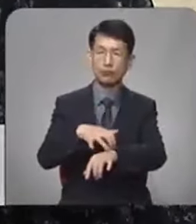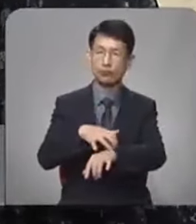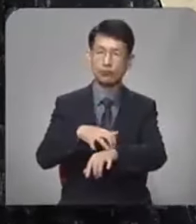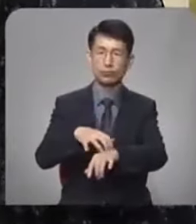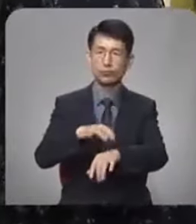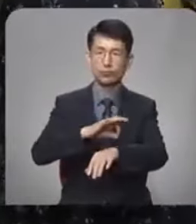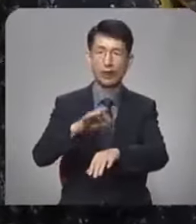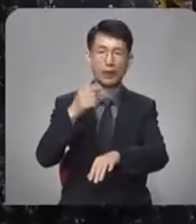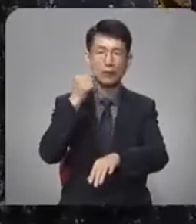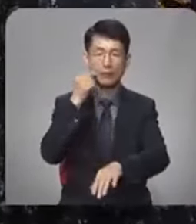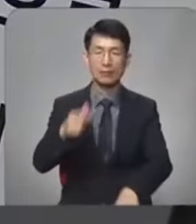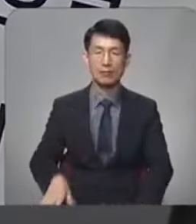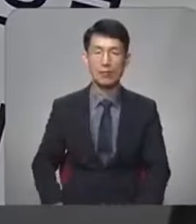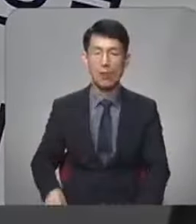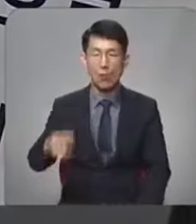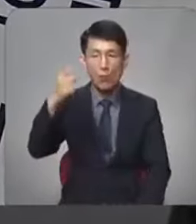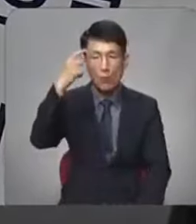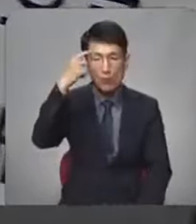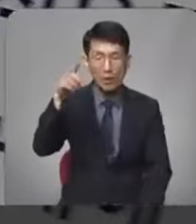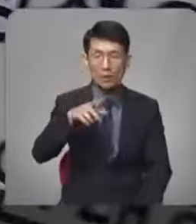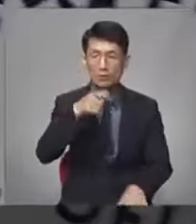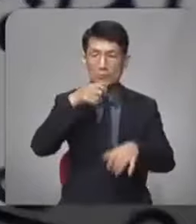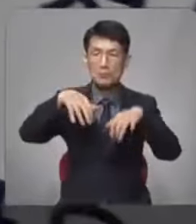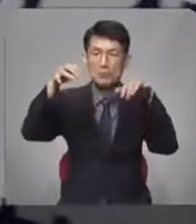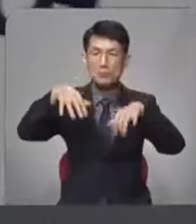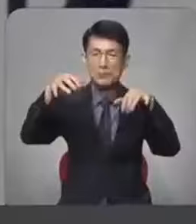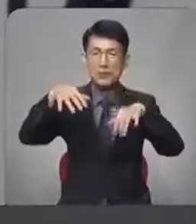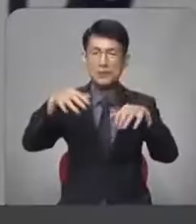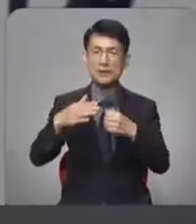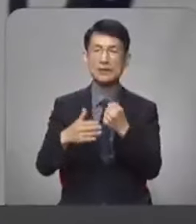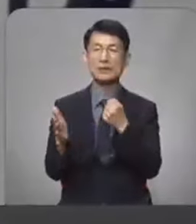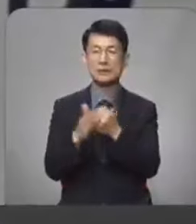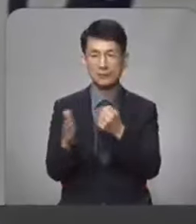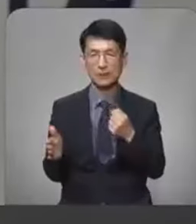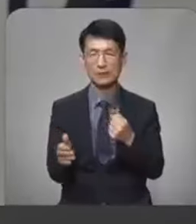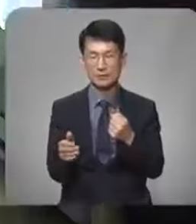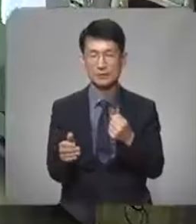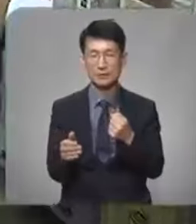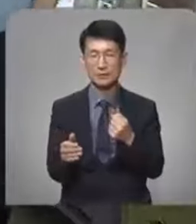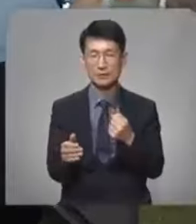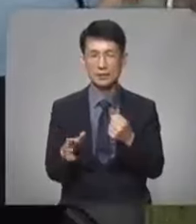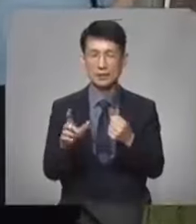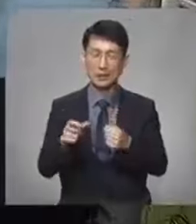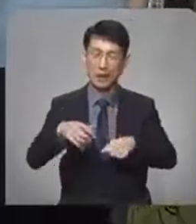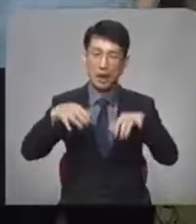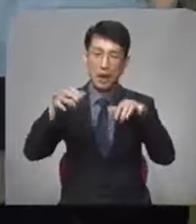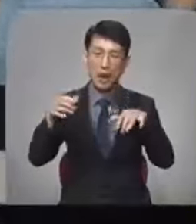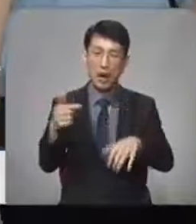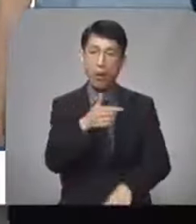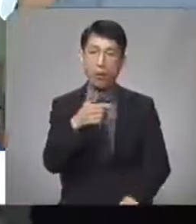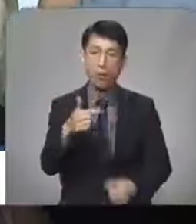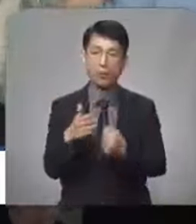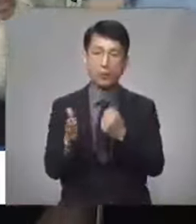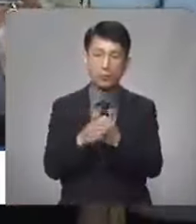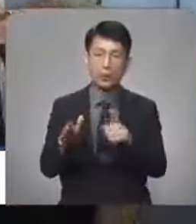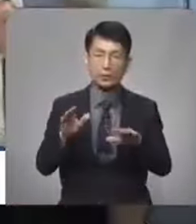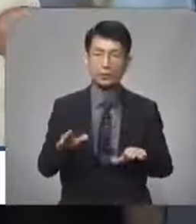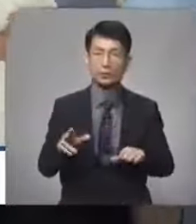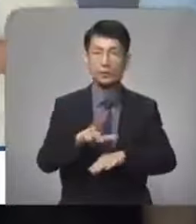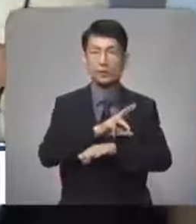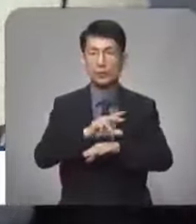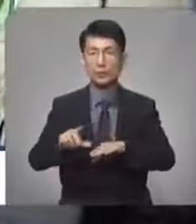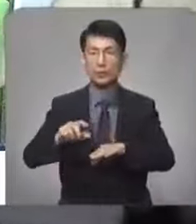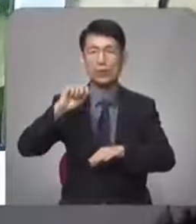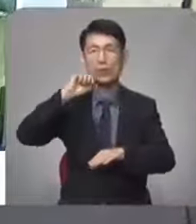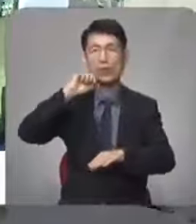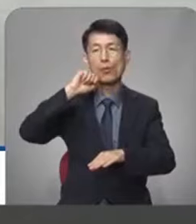빚었습니다. 모두 이번 주 들어 계속되고 있는 장맛비 때문이었습니다. 비가 너무 많이 와가지고 전철 운행하기 매우